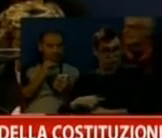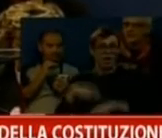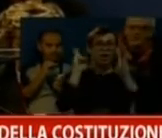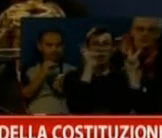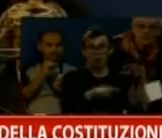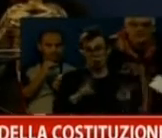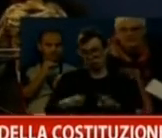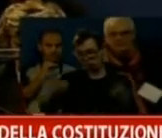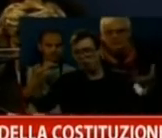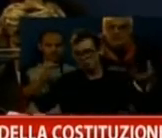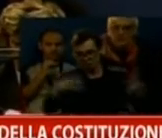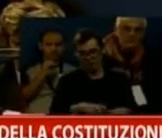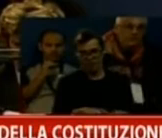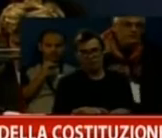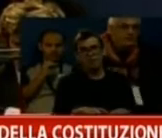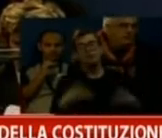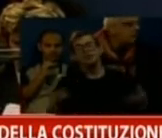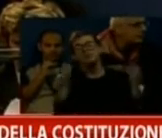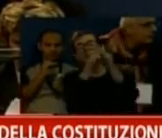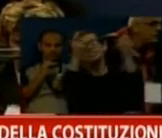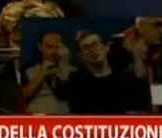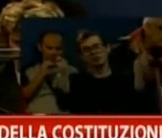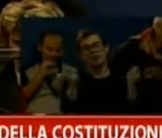una curvatura